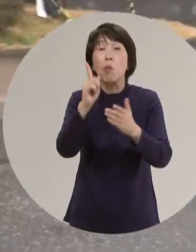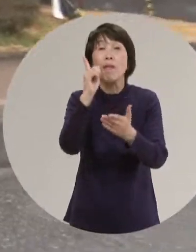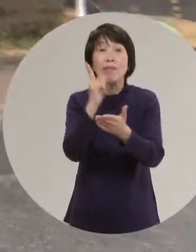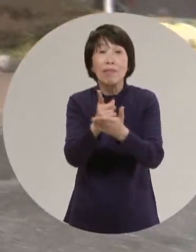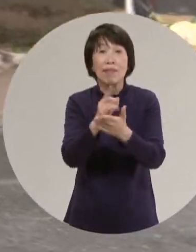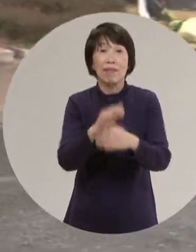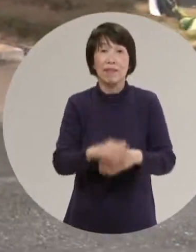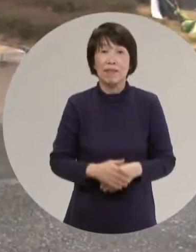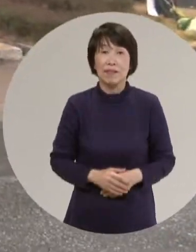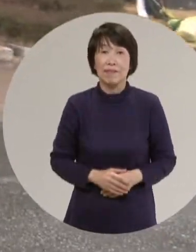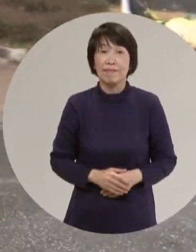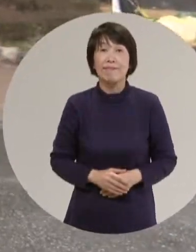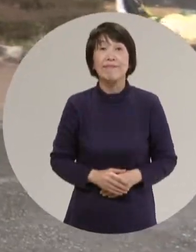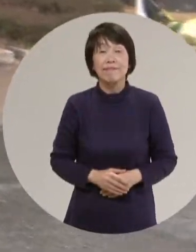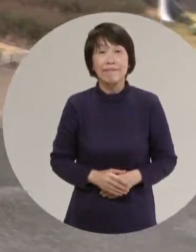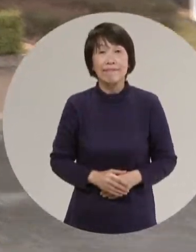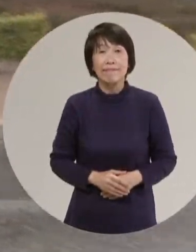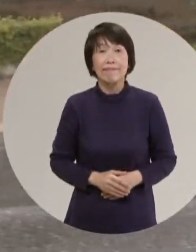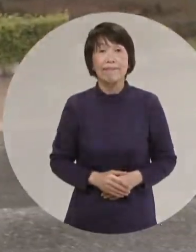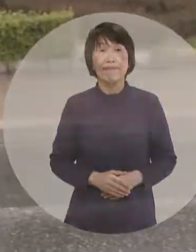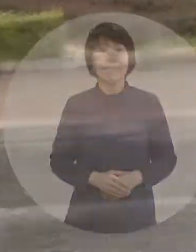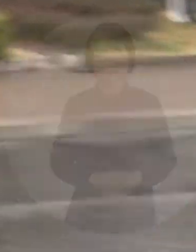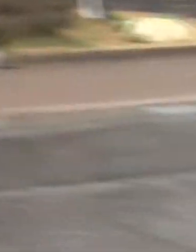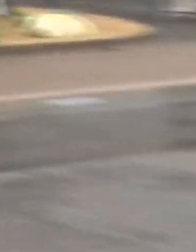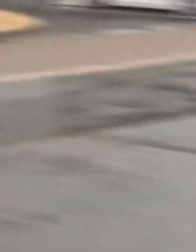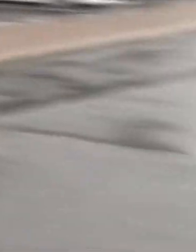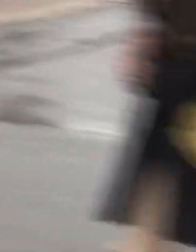はい、そしていきますのでね。はい、どうぞ。